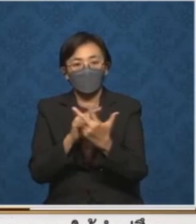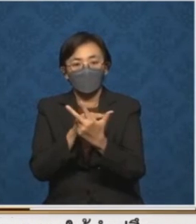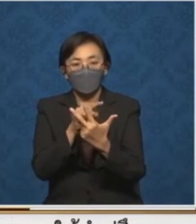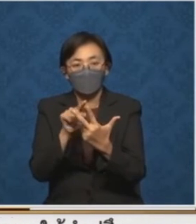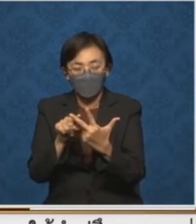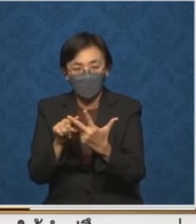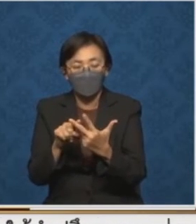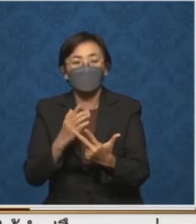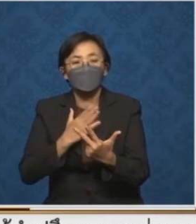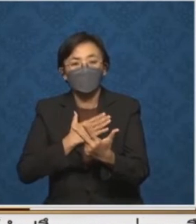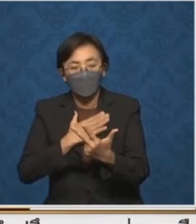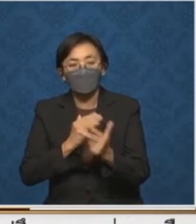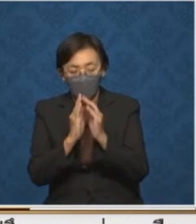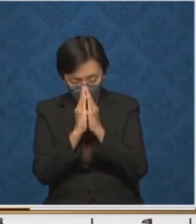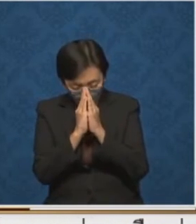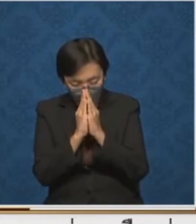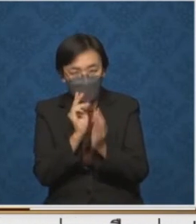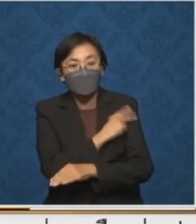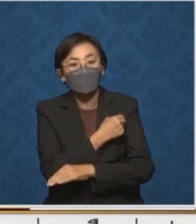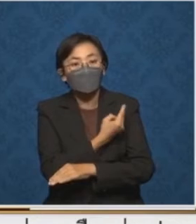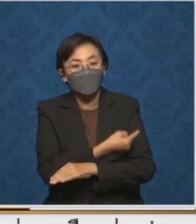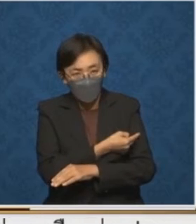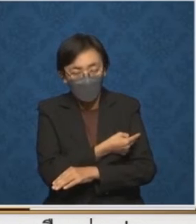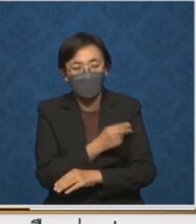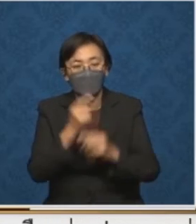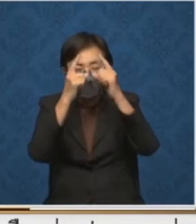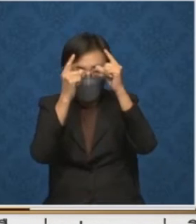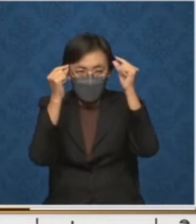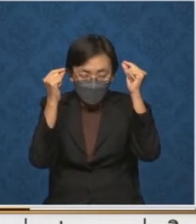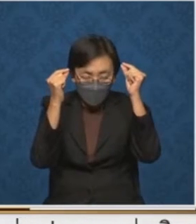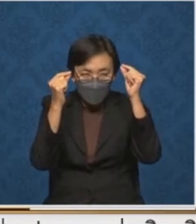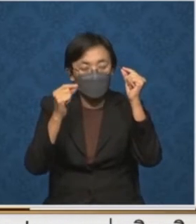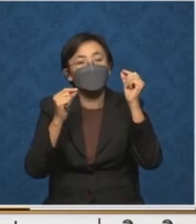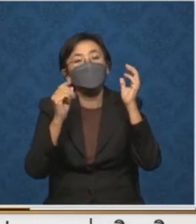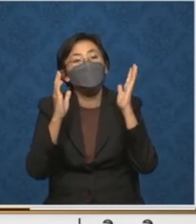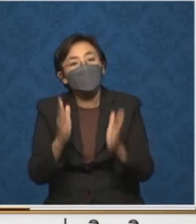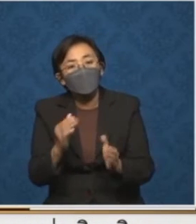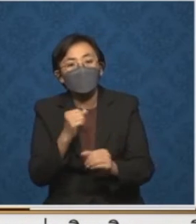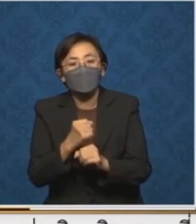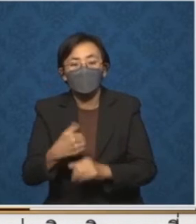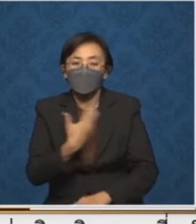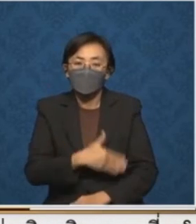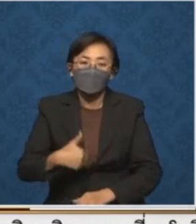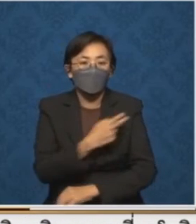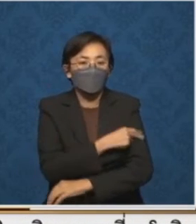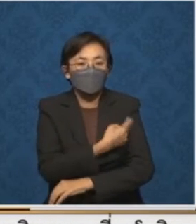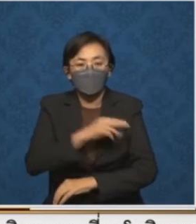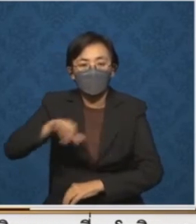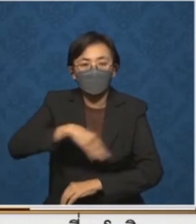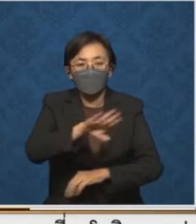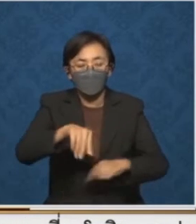ับ ได้มีการเข้าร่มในโควักศเพื่อหาวักซีนครัไปดูแผ่นต่ไปครั